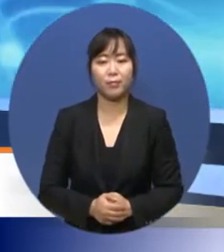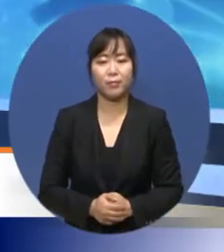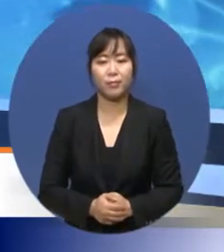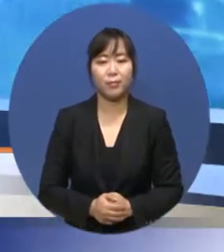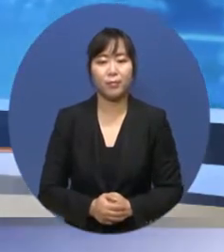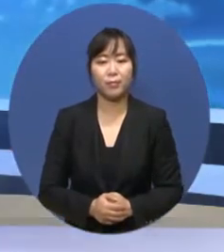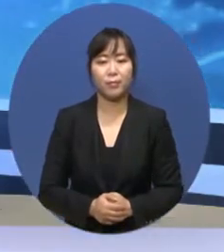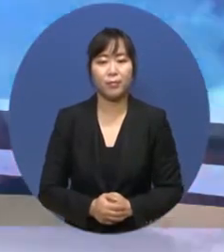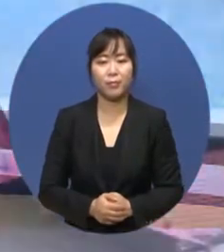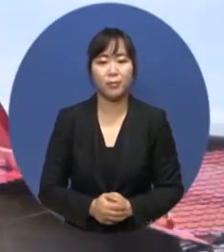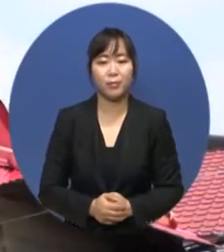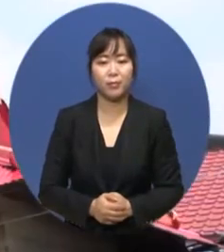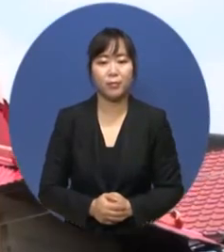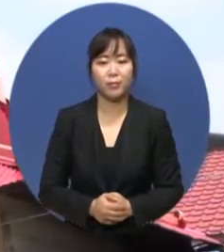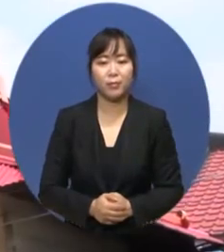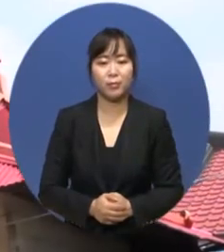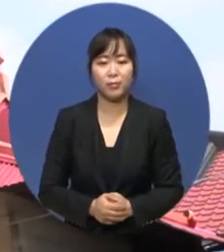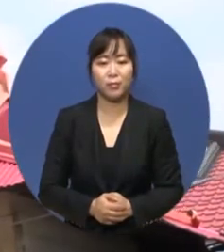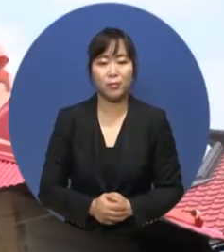보도합니다.